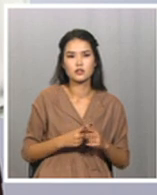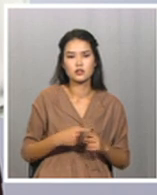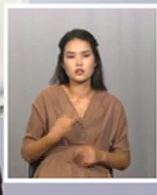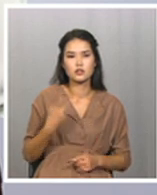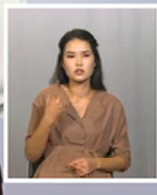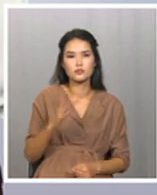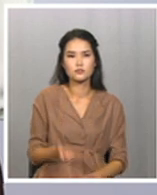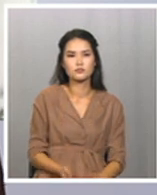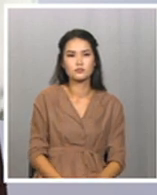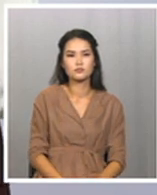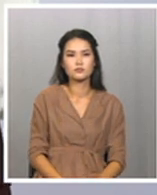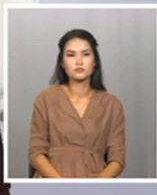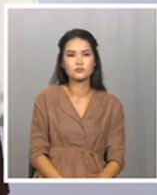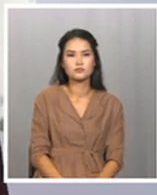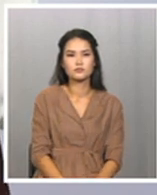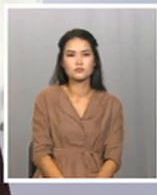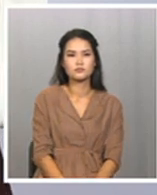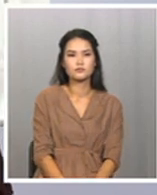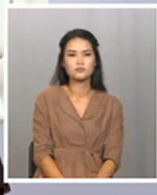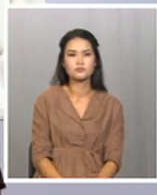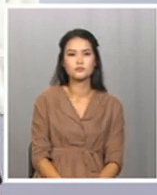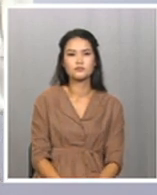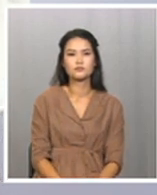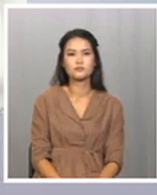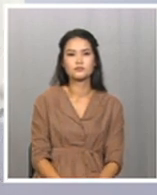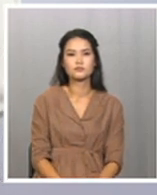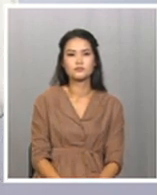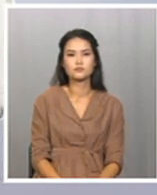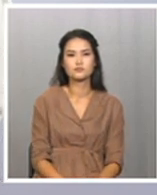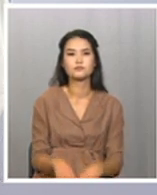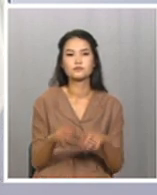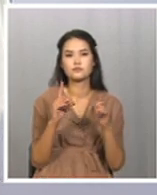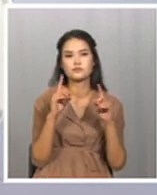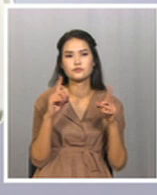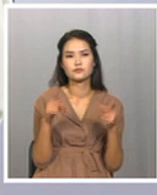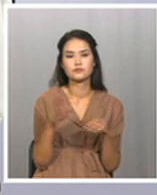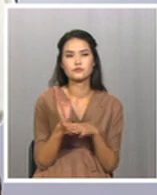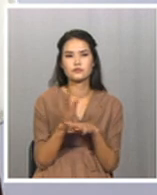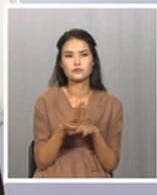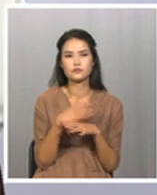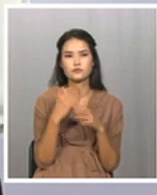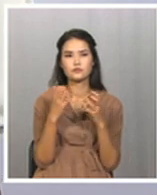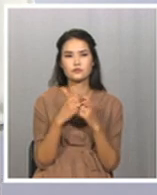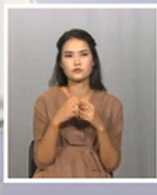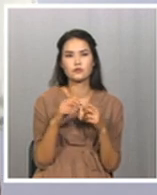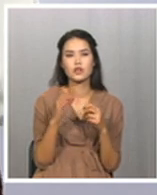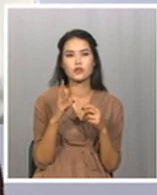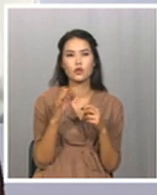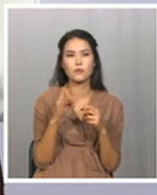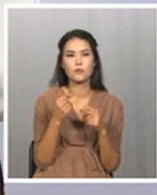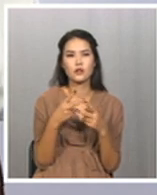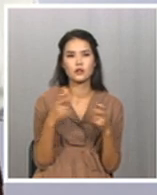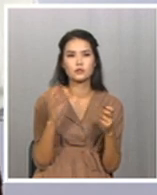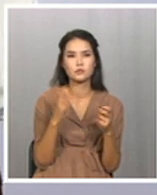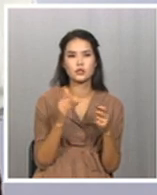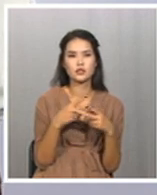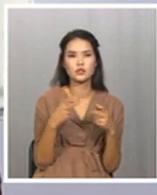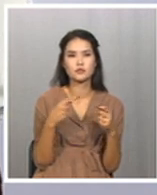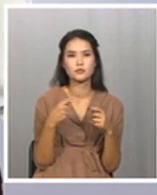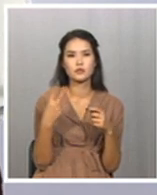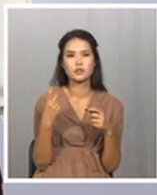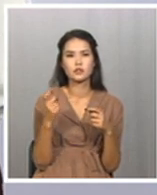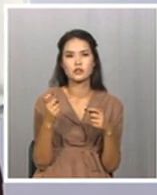2 қосылған 2-ден 1. Жақшаны ашып есептеген кезде бізде нормалдың теңдеуі шығады, яғни игірік тең минус